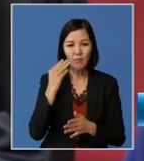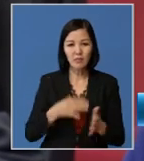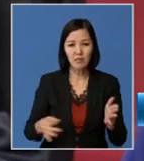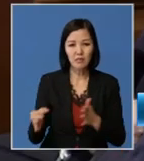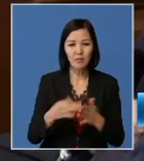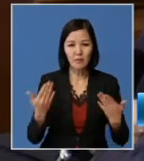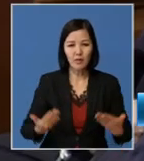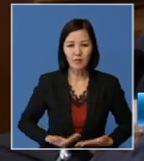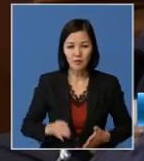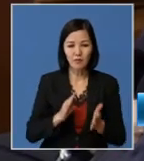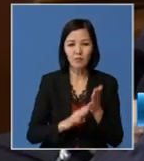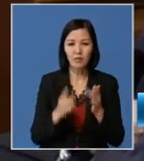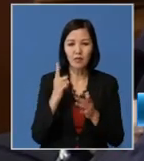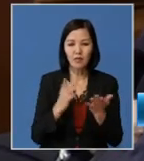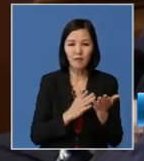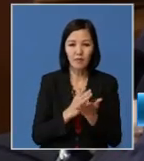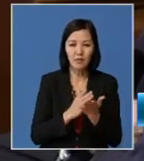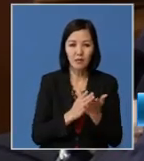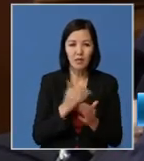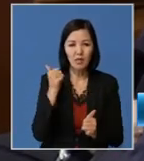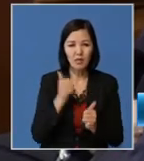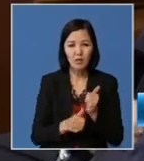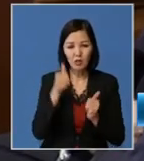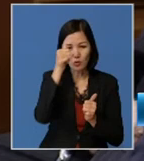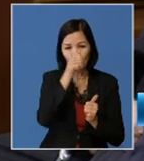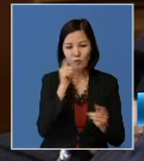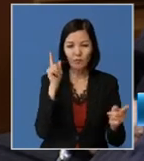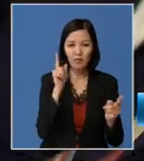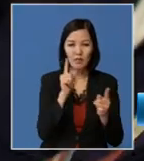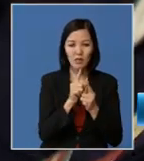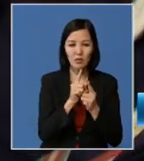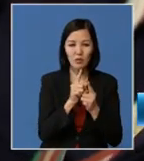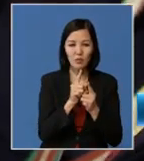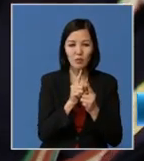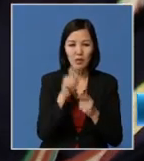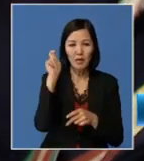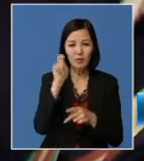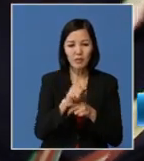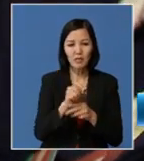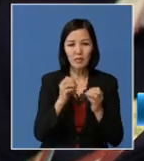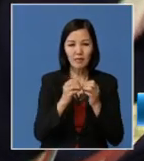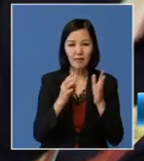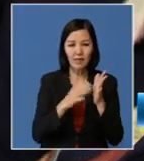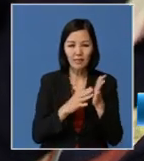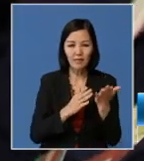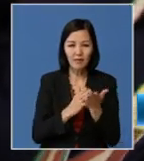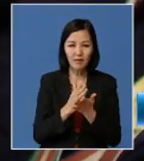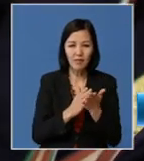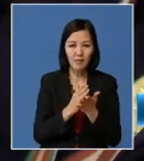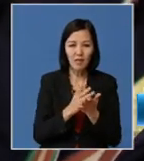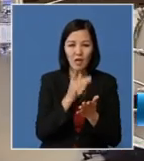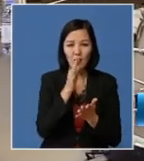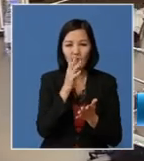проживает 91 ветеран, а на ежегодную встречу с Амандыком Баталовым, к сожалению, пришли лишь 19 из них. Возраст и